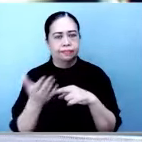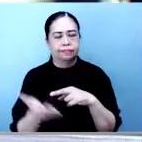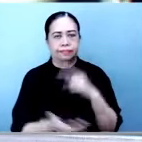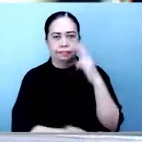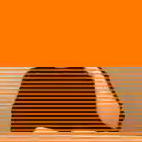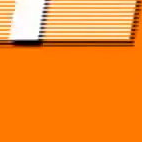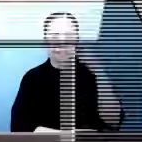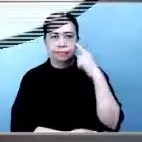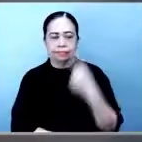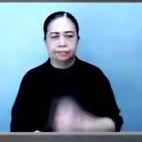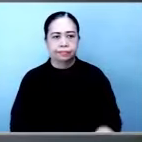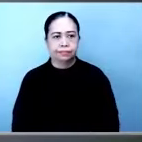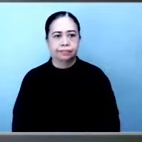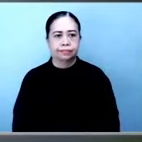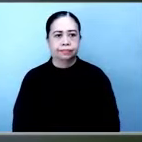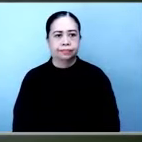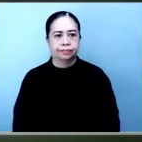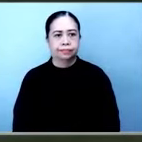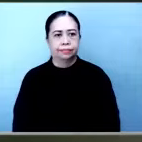Pawid.